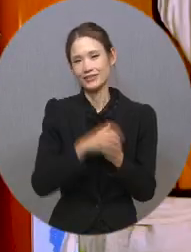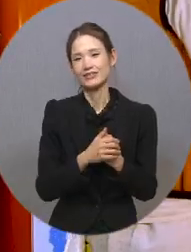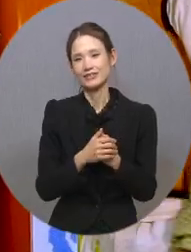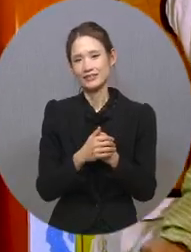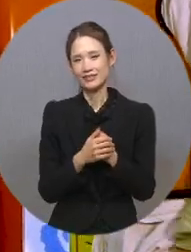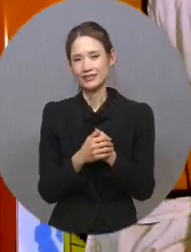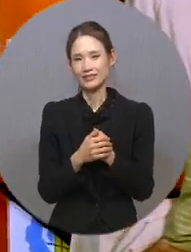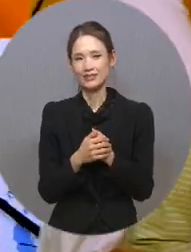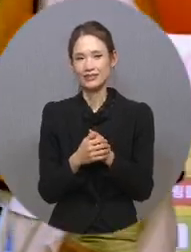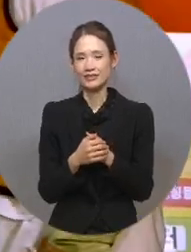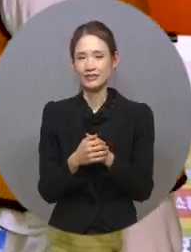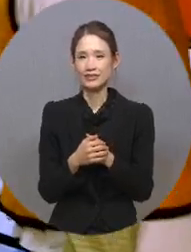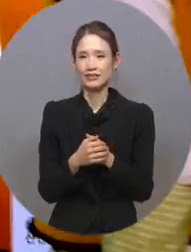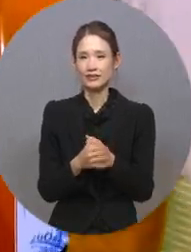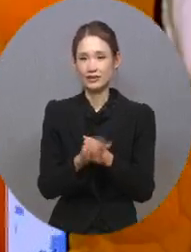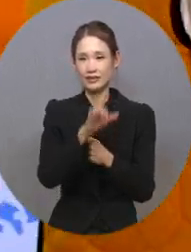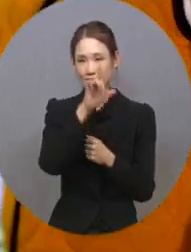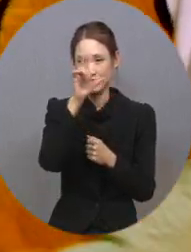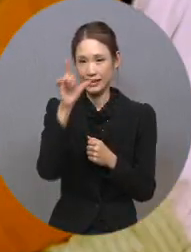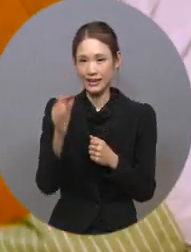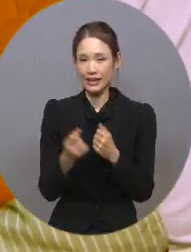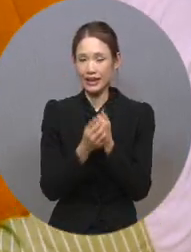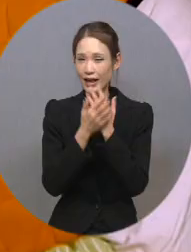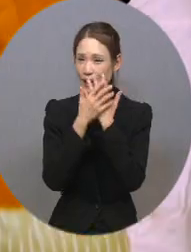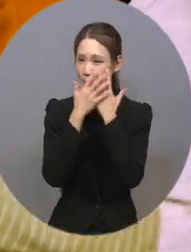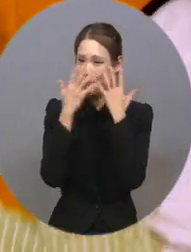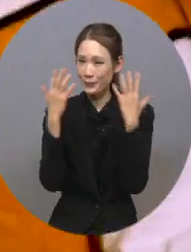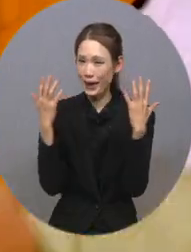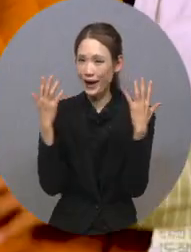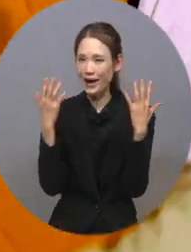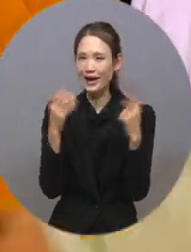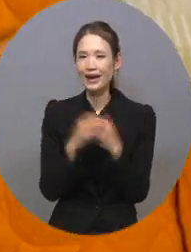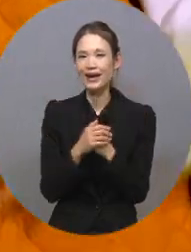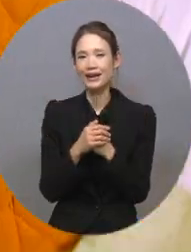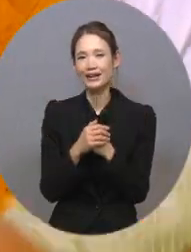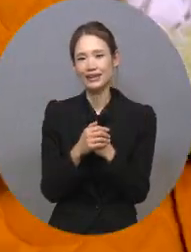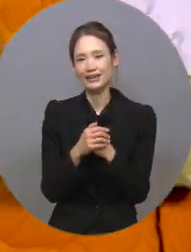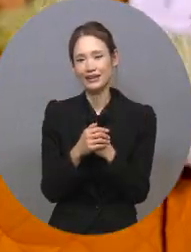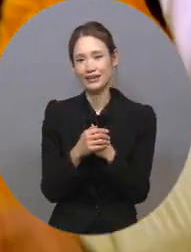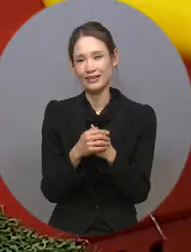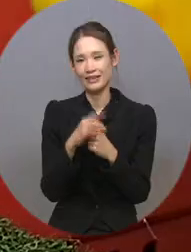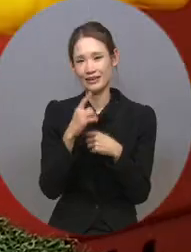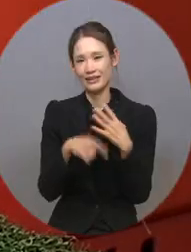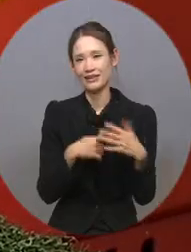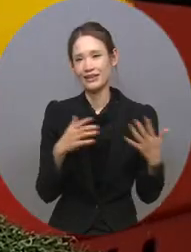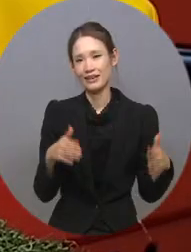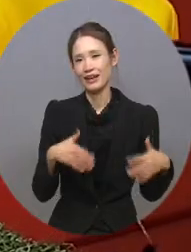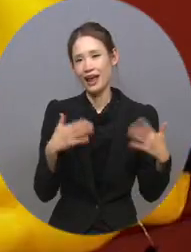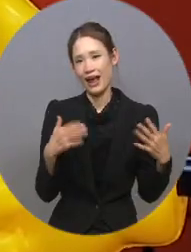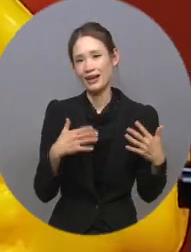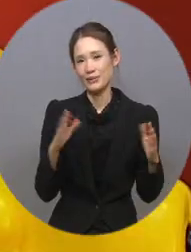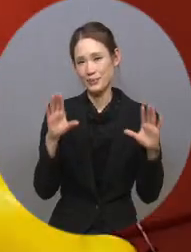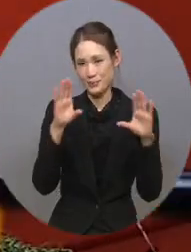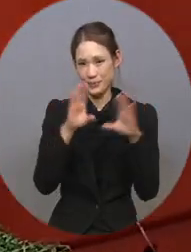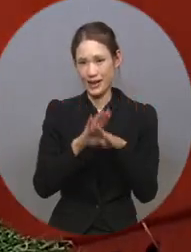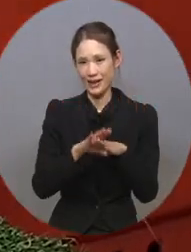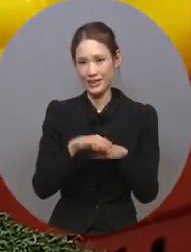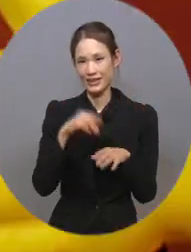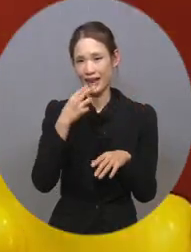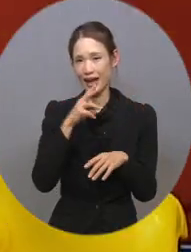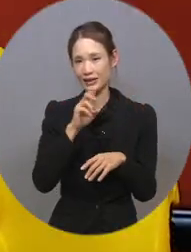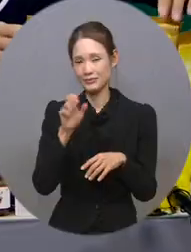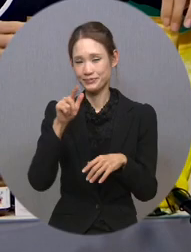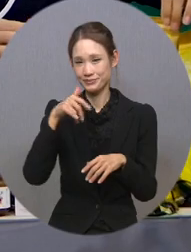뭐 이상한데. 여기 보면 어. 달밝은 날밤에 달맞이 쌀 있습니다. 달맞이